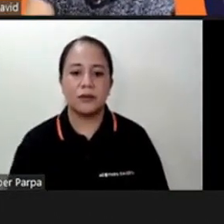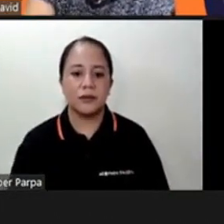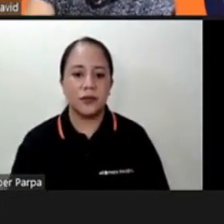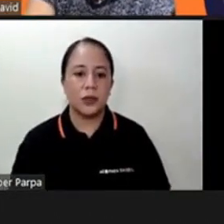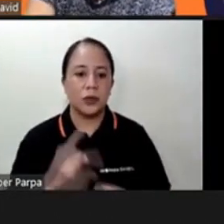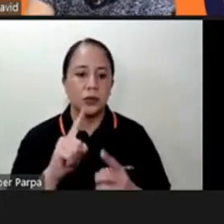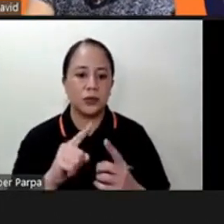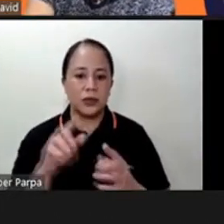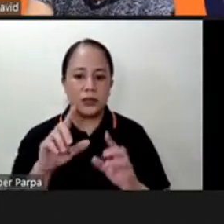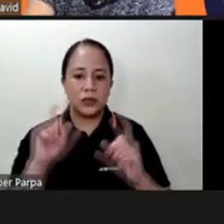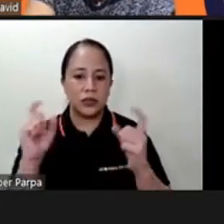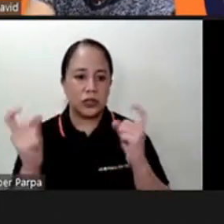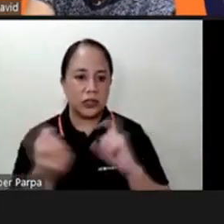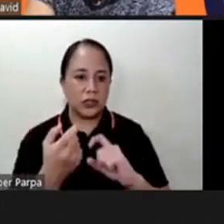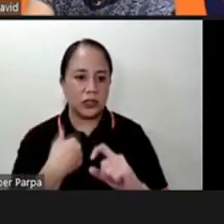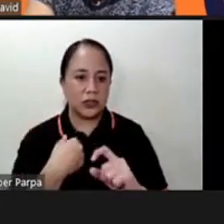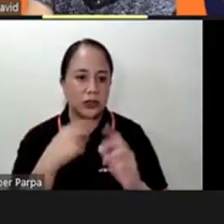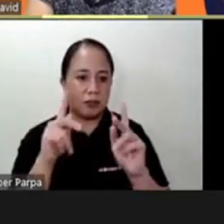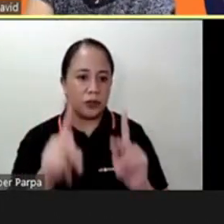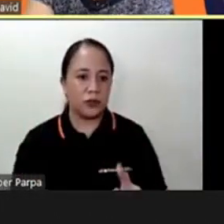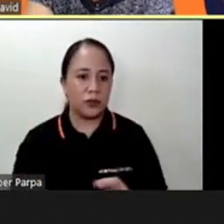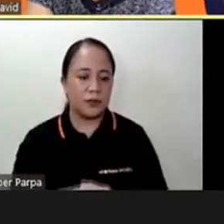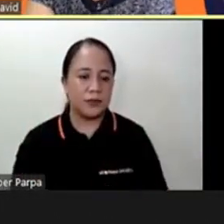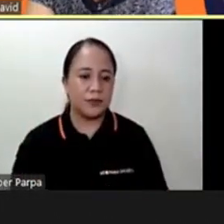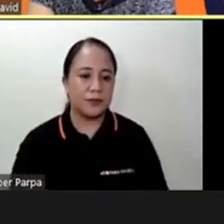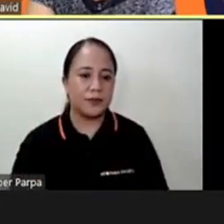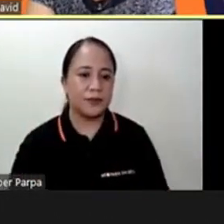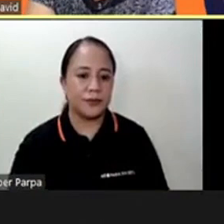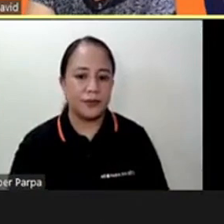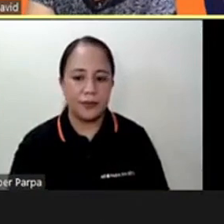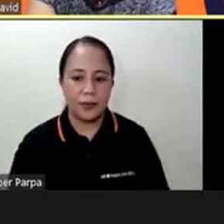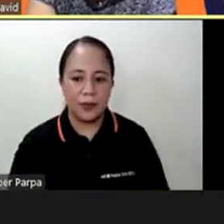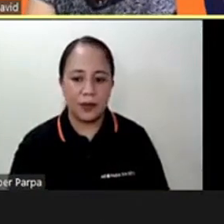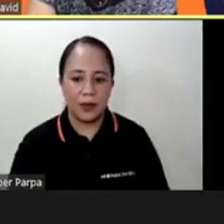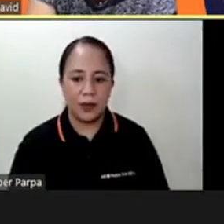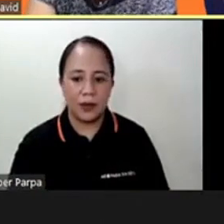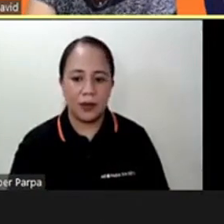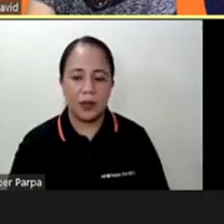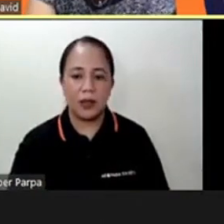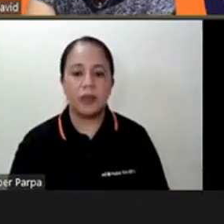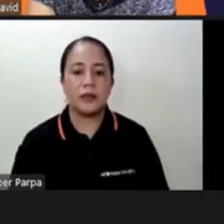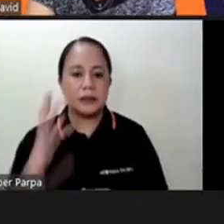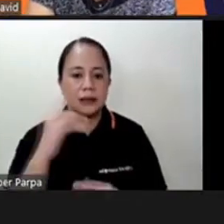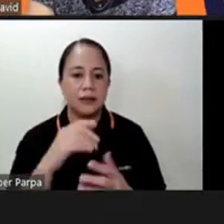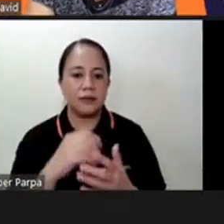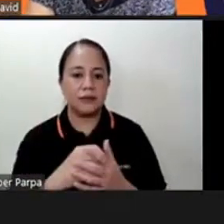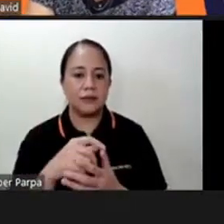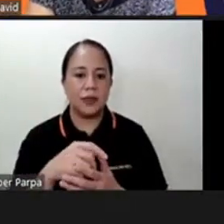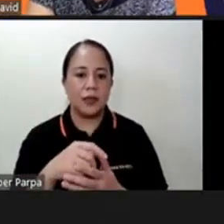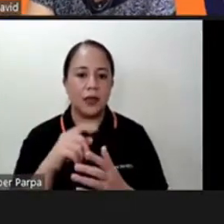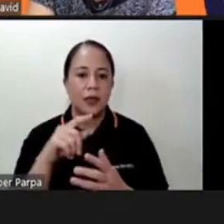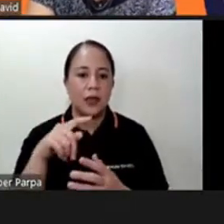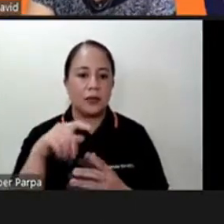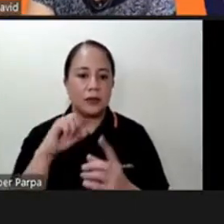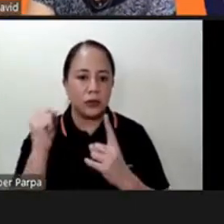is changes in the person. So changes in sleep pattern, changes in eating patterns. Kasi it can